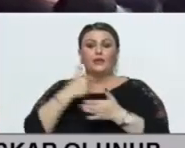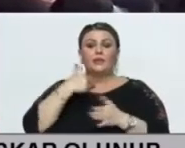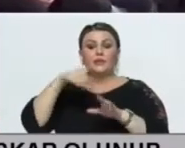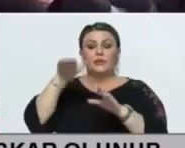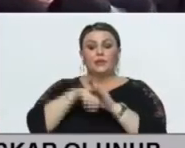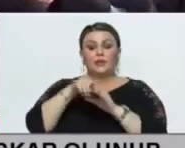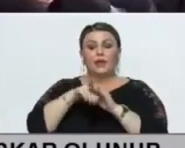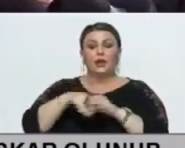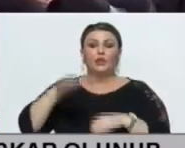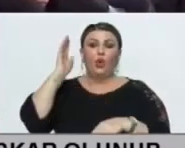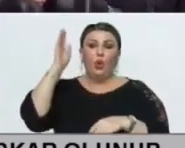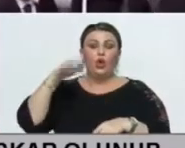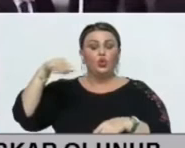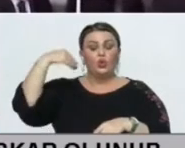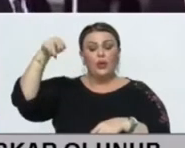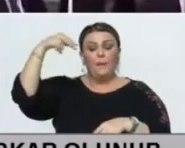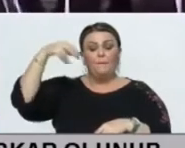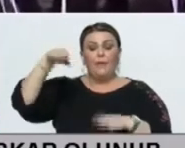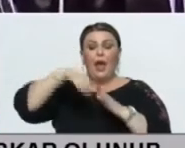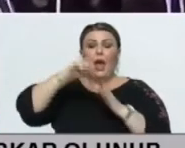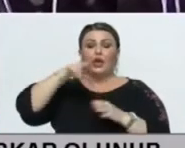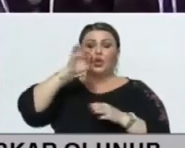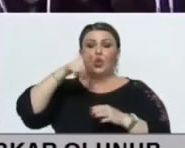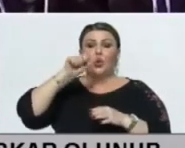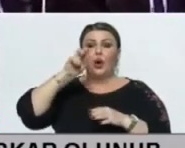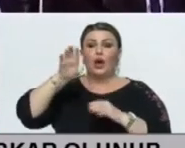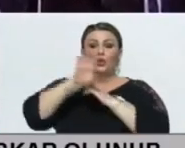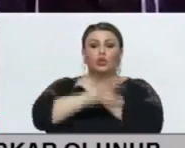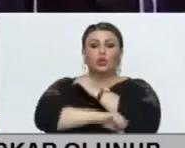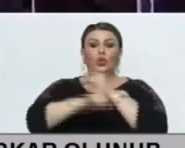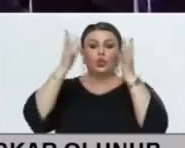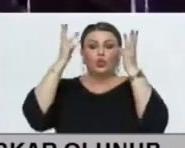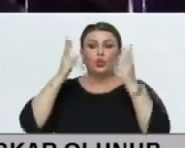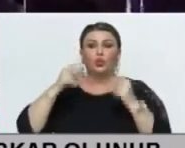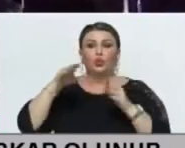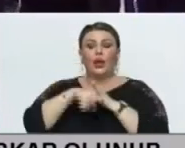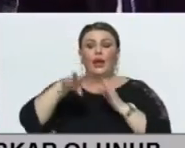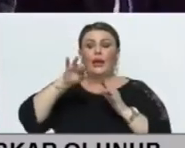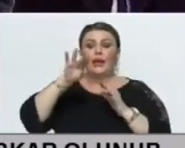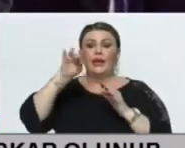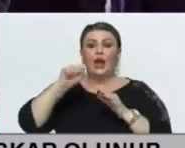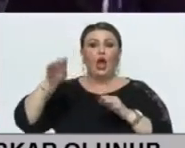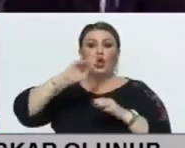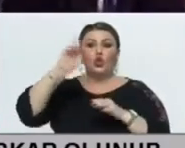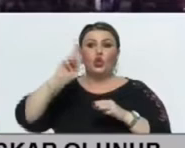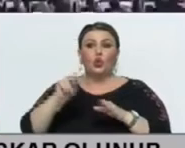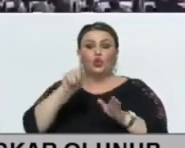verməyə çıxarılacaq. Türkiye Prezidenti Recep Tayyip Erdoğan son günlər liranın dollara